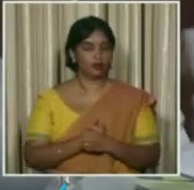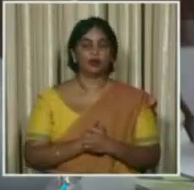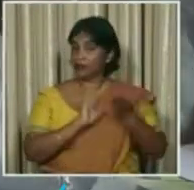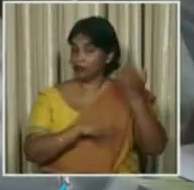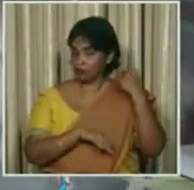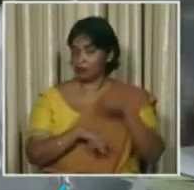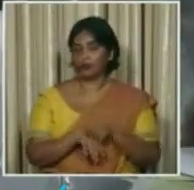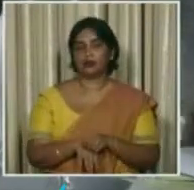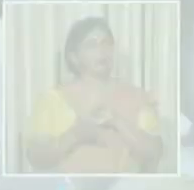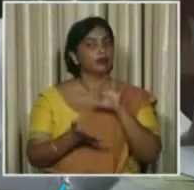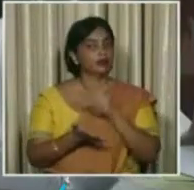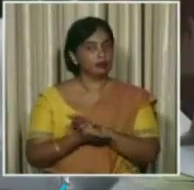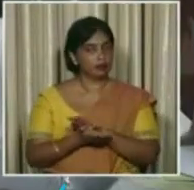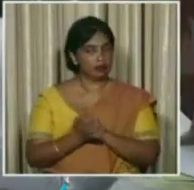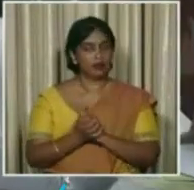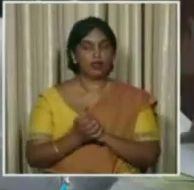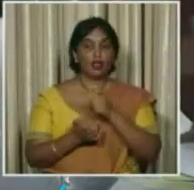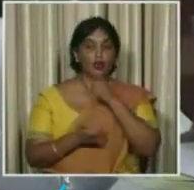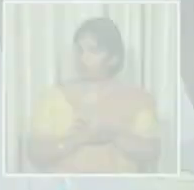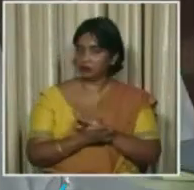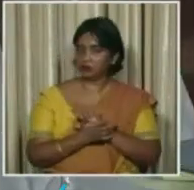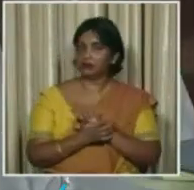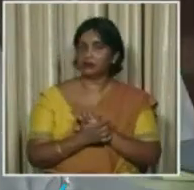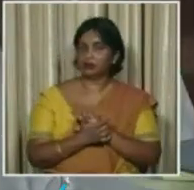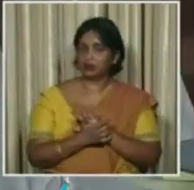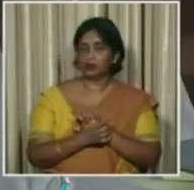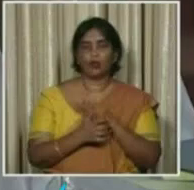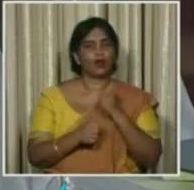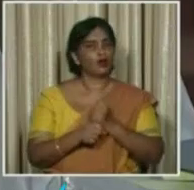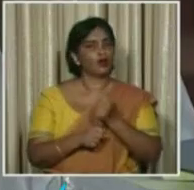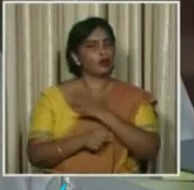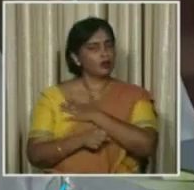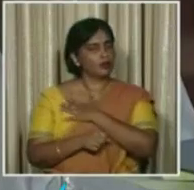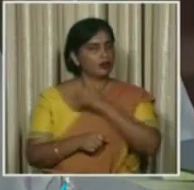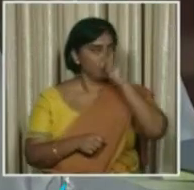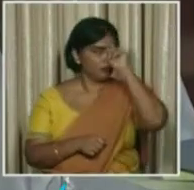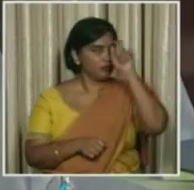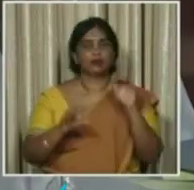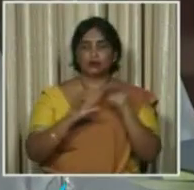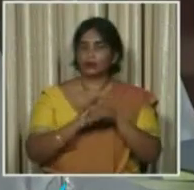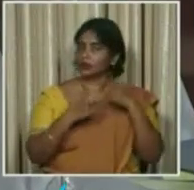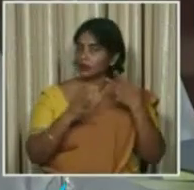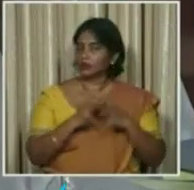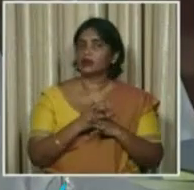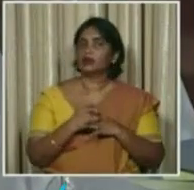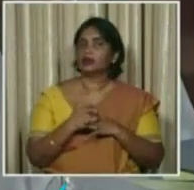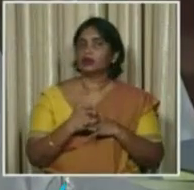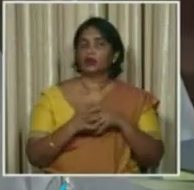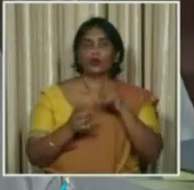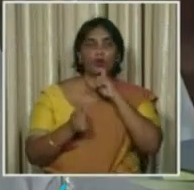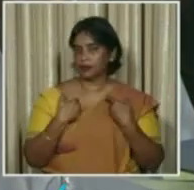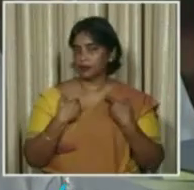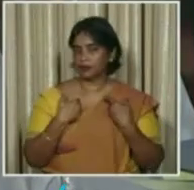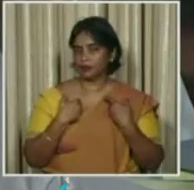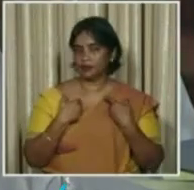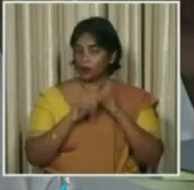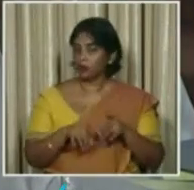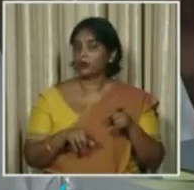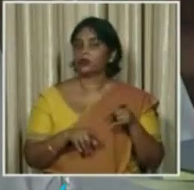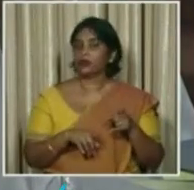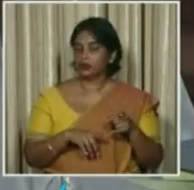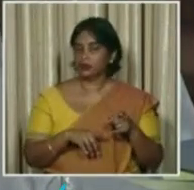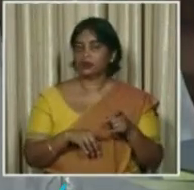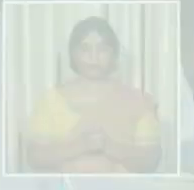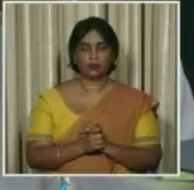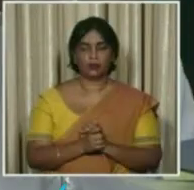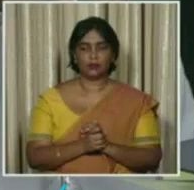නීතිපති කාලේ දාපු නඩු 42ක් තිබ්බා. ගෝඨාභය රාජපක්ෂ මැතිතුමාගේ ආණ්ඩුවෙන් පස්සේ ඒ නඩු වල මොනවා වුණාද කියලා අපි දන්නේ. මේව තමයි